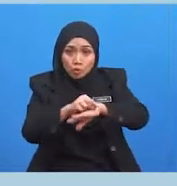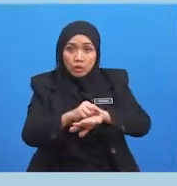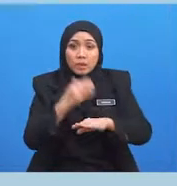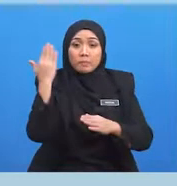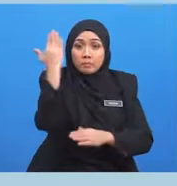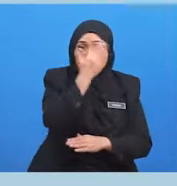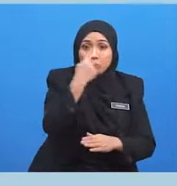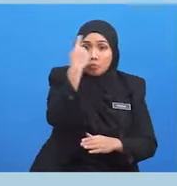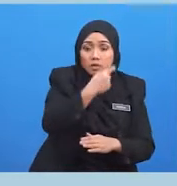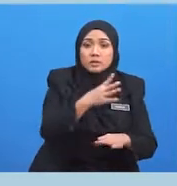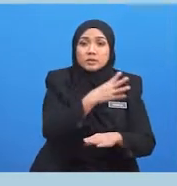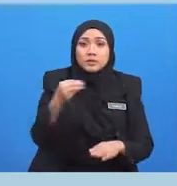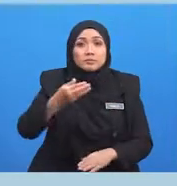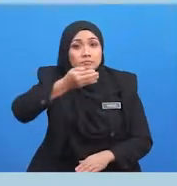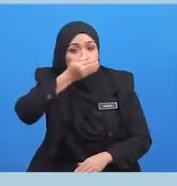dan mulut.